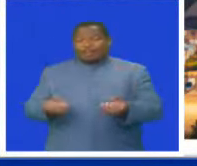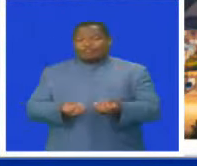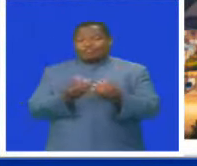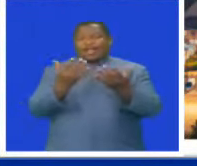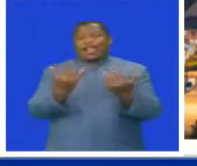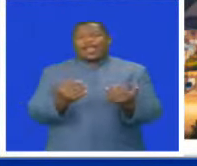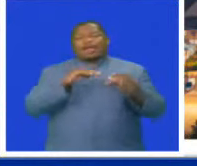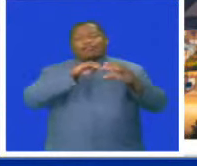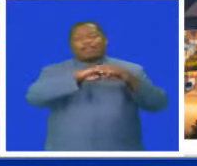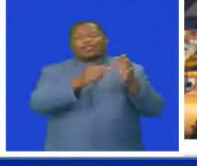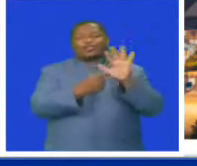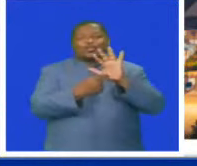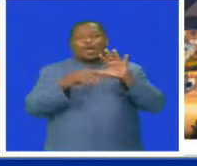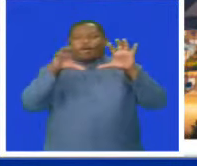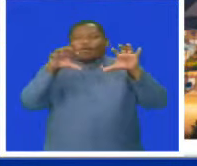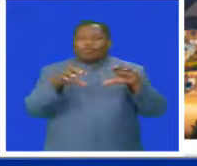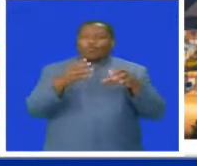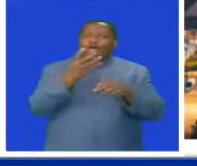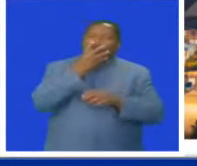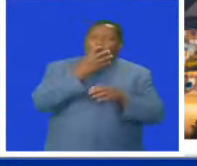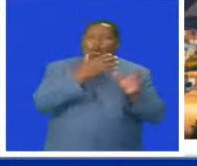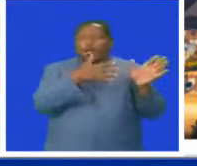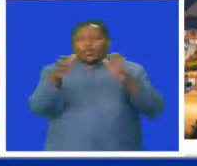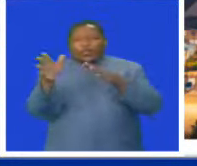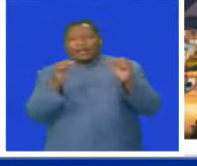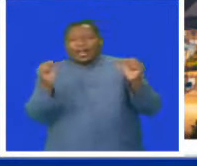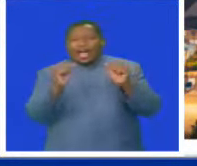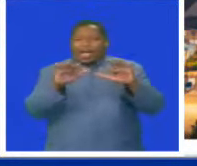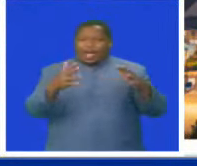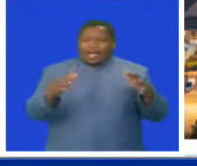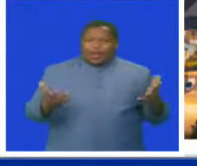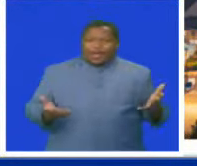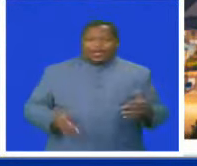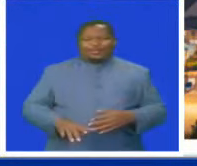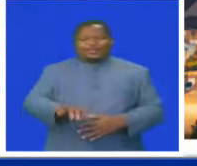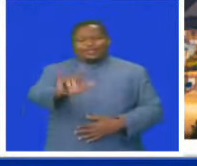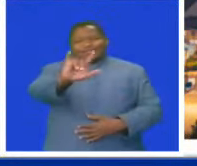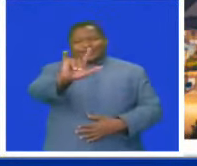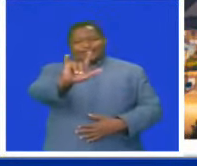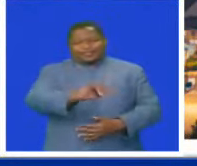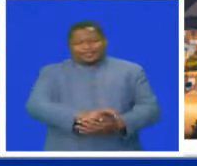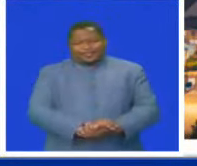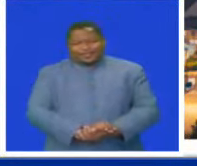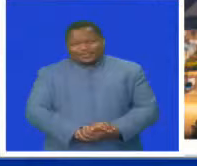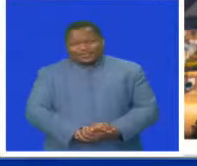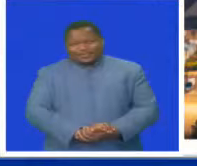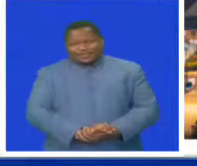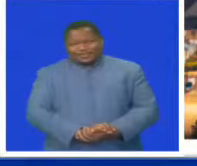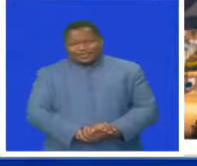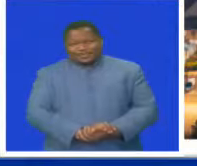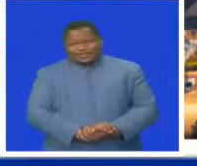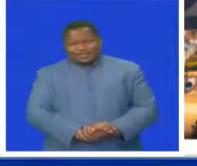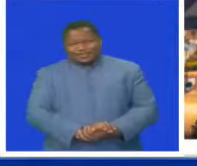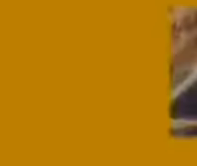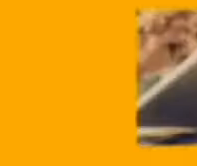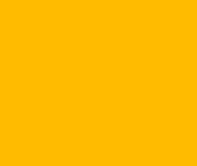nekushisa lemadolobha akithi lakhethiwe lakusasa sisingosa ithele umusa emakhaya nisale kahle.